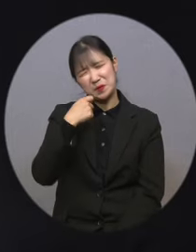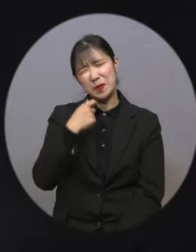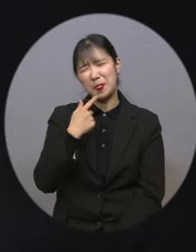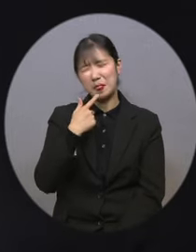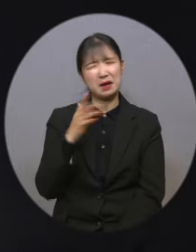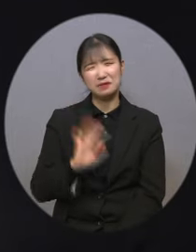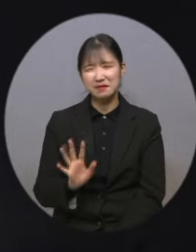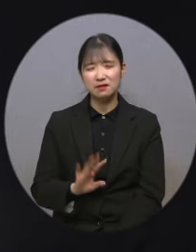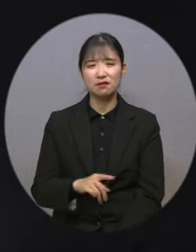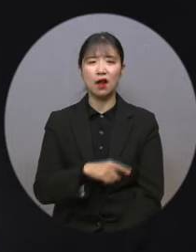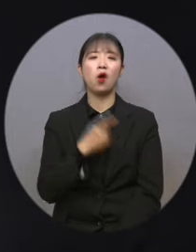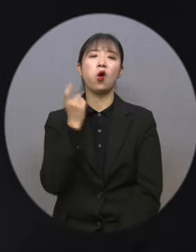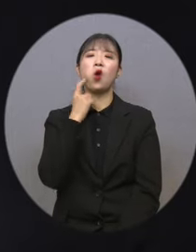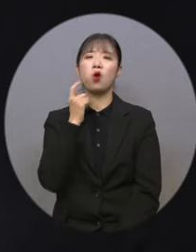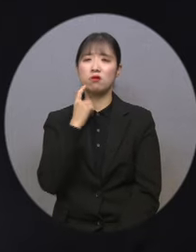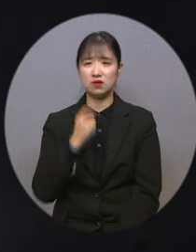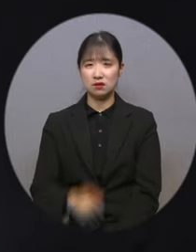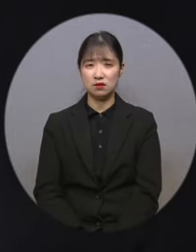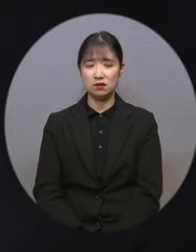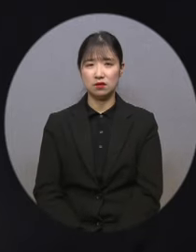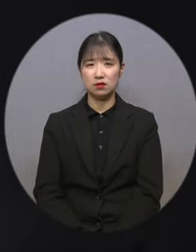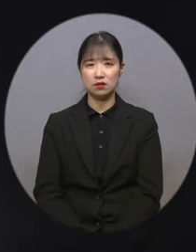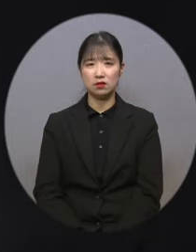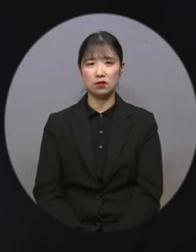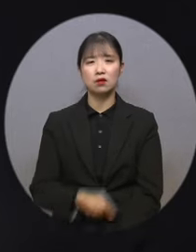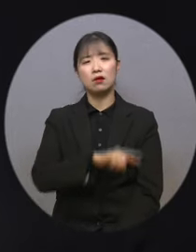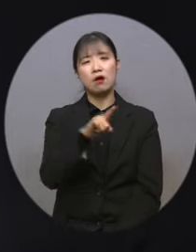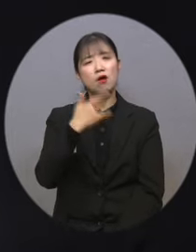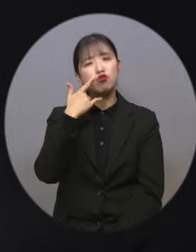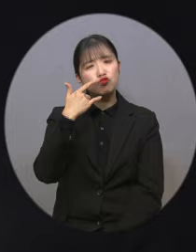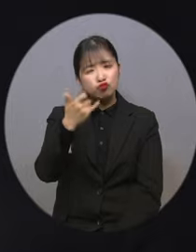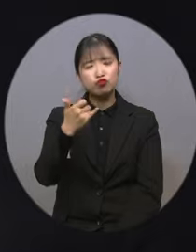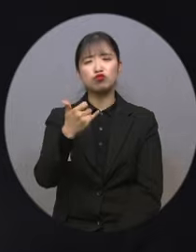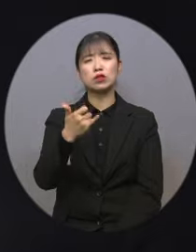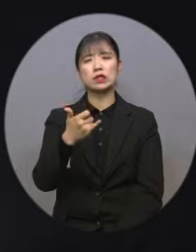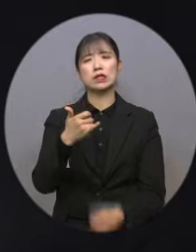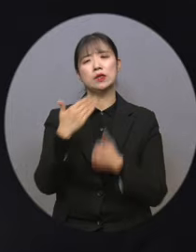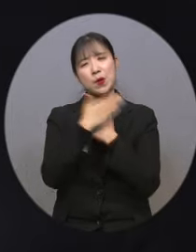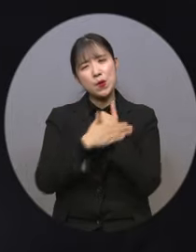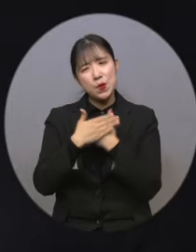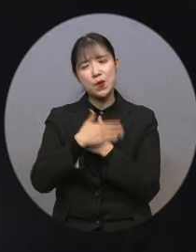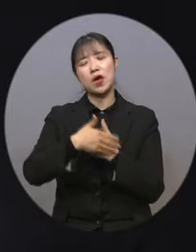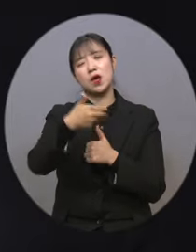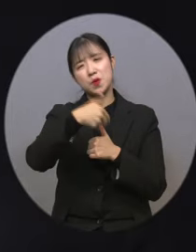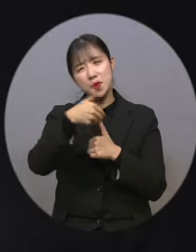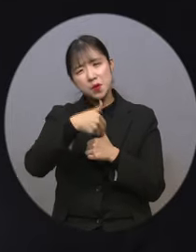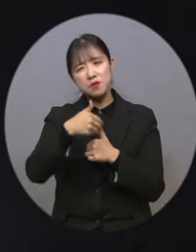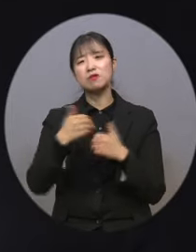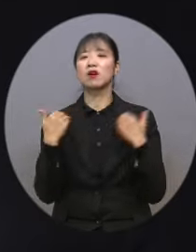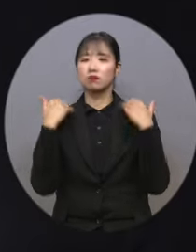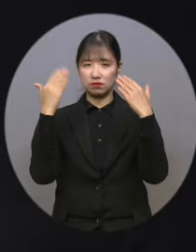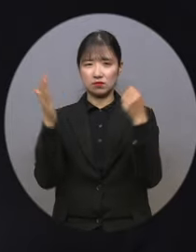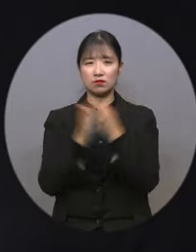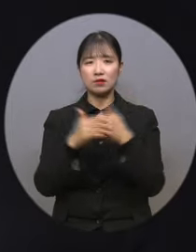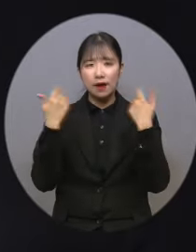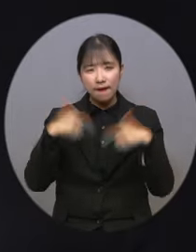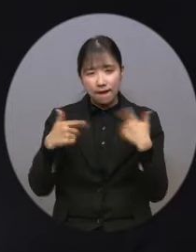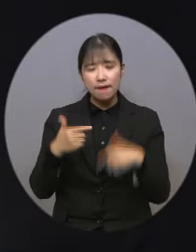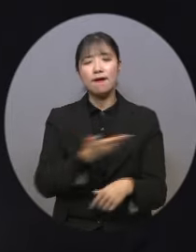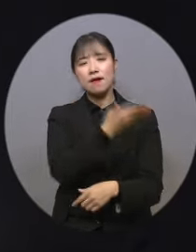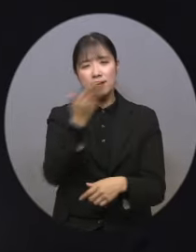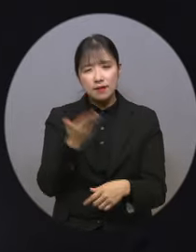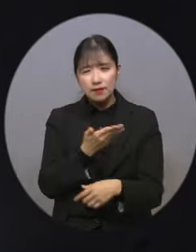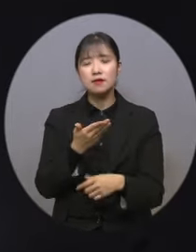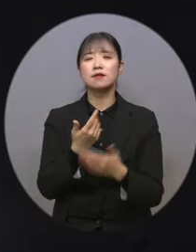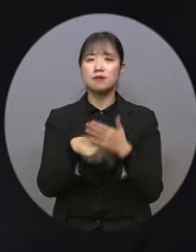거짓말이야 그렇지 않아요 그렇게 그런 어머니 아버지 메도 우리가 성장 했어요 그래서 항상 그 분들을 생각해서 우리는